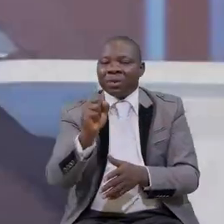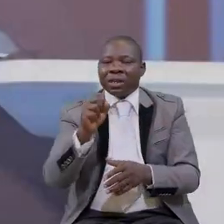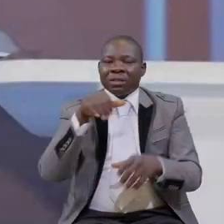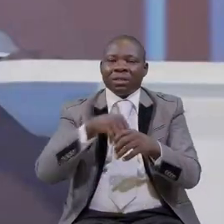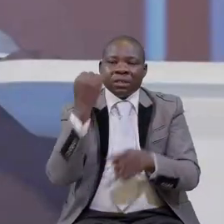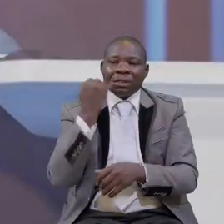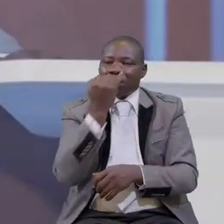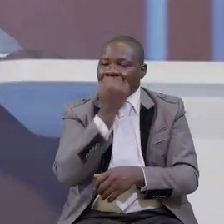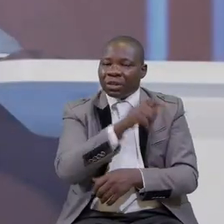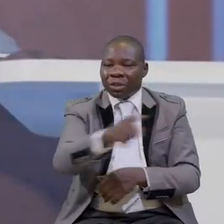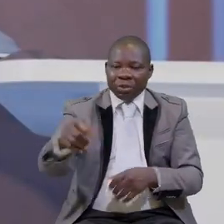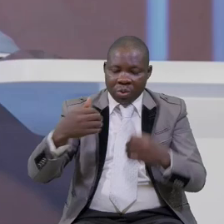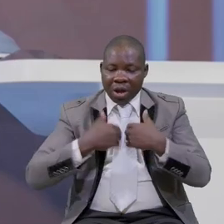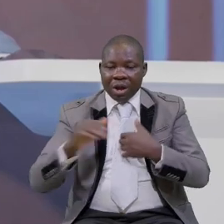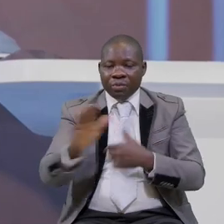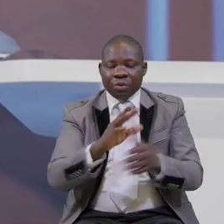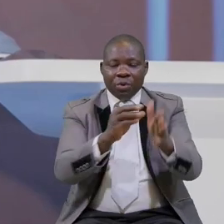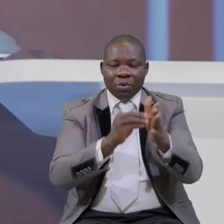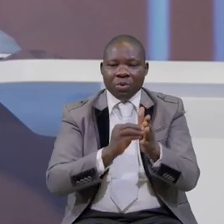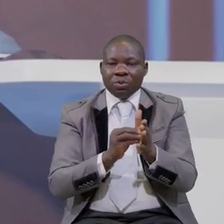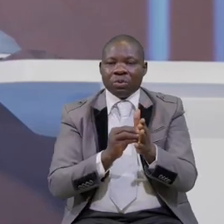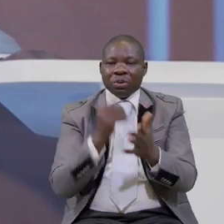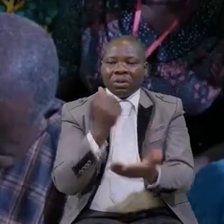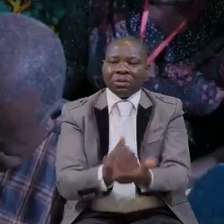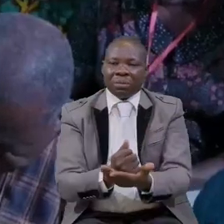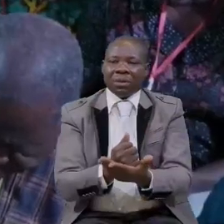Mère d'Israël, vous avez pour vous. »